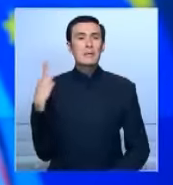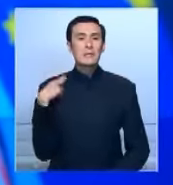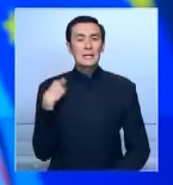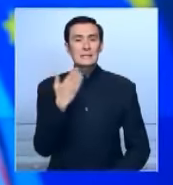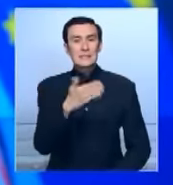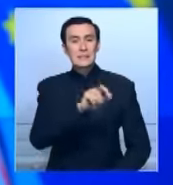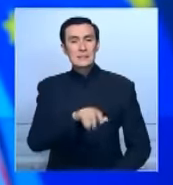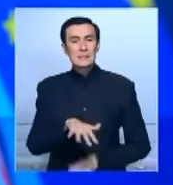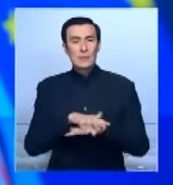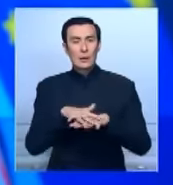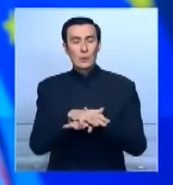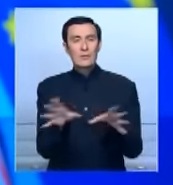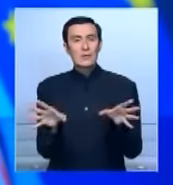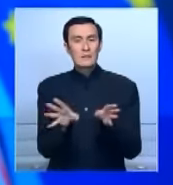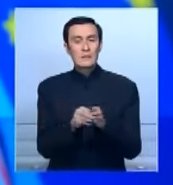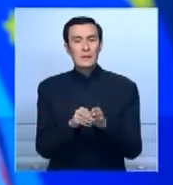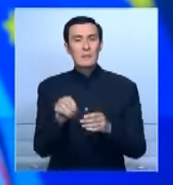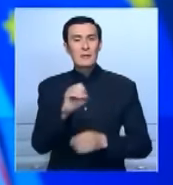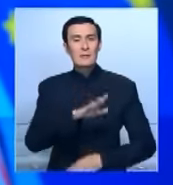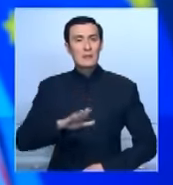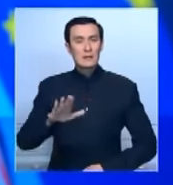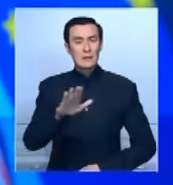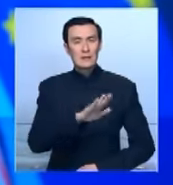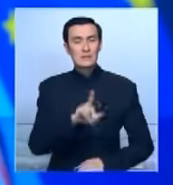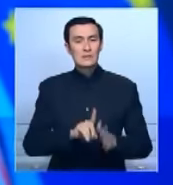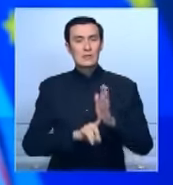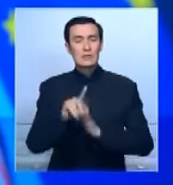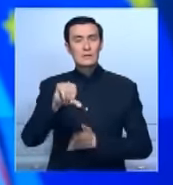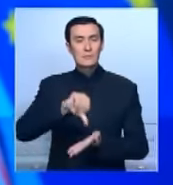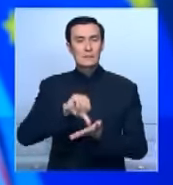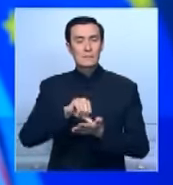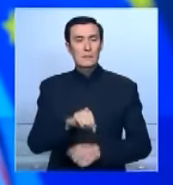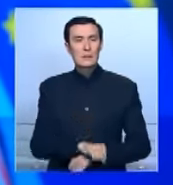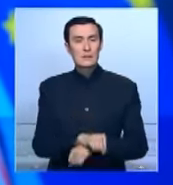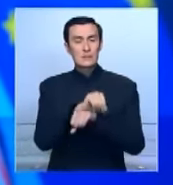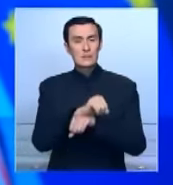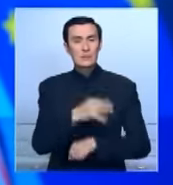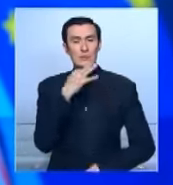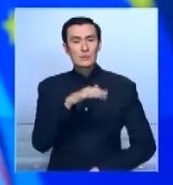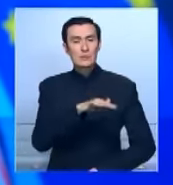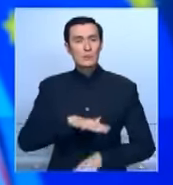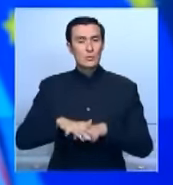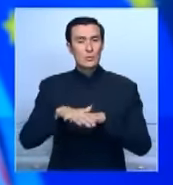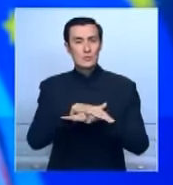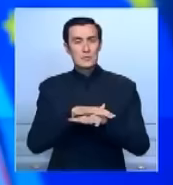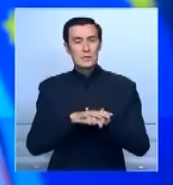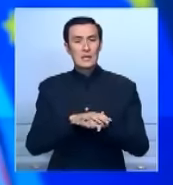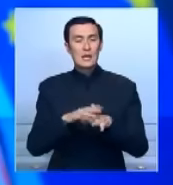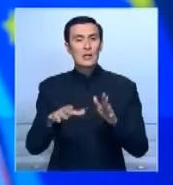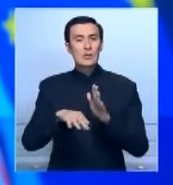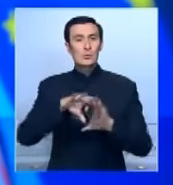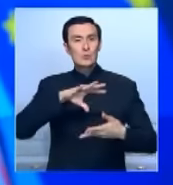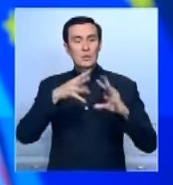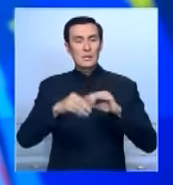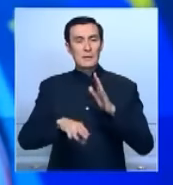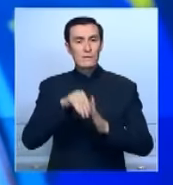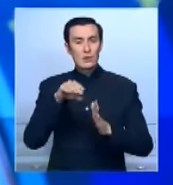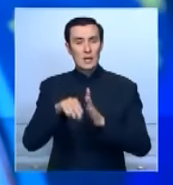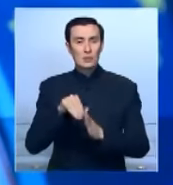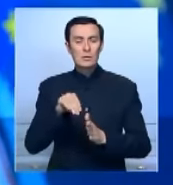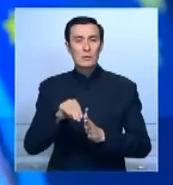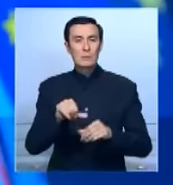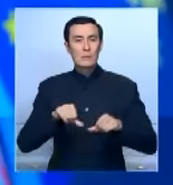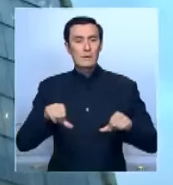Британские сторонники евроинтеграции выходят на протесты. Тысячи людей, недовольные результатом референдума, собрались на площадях